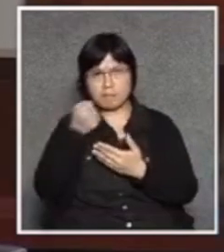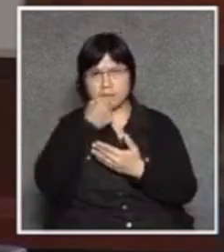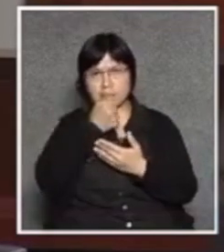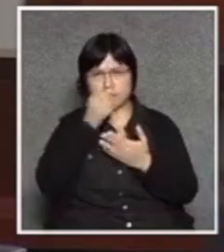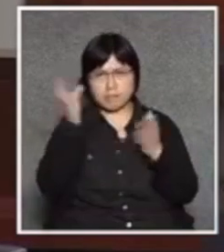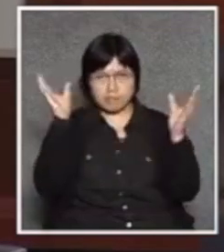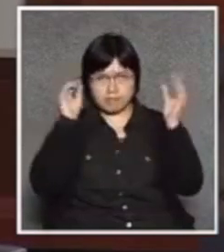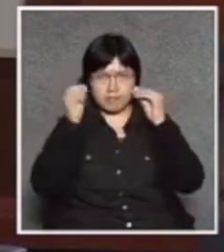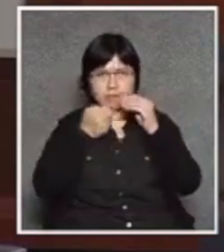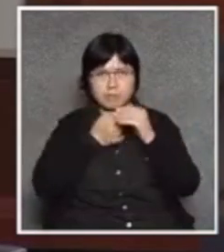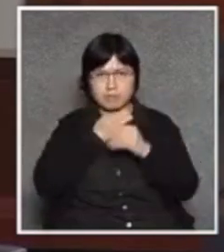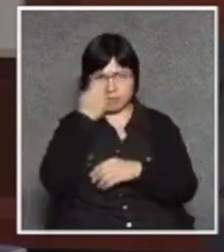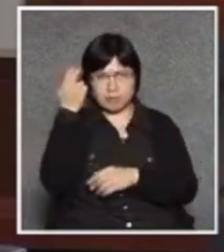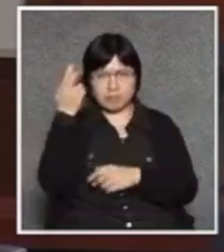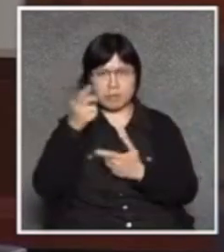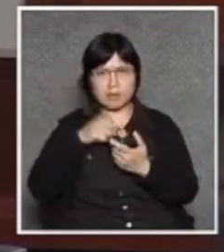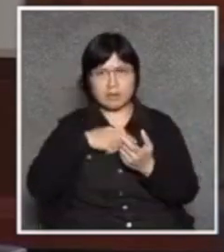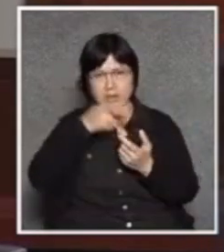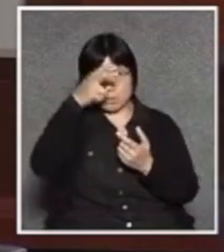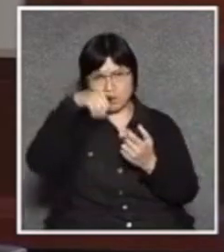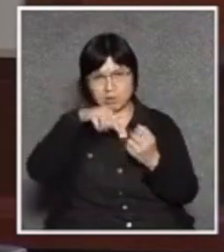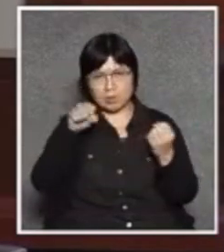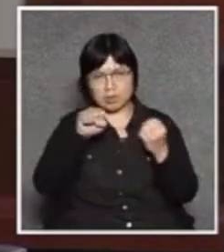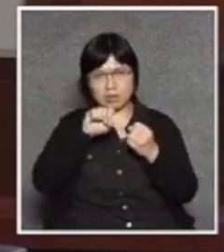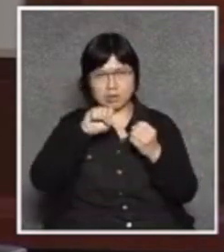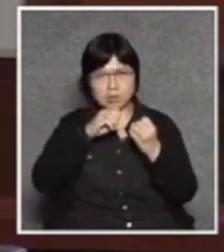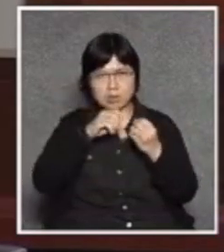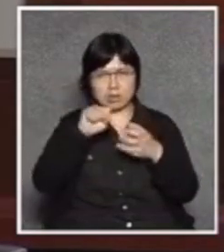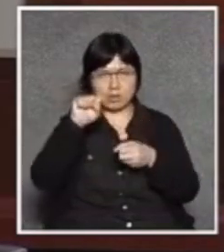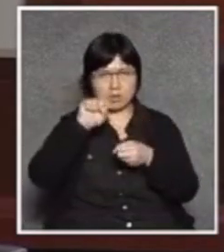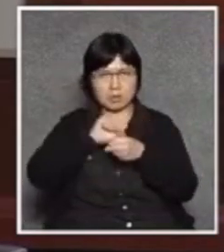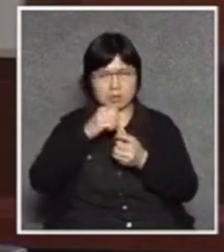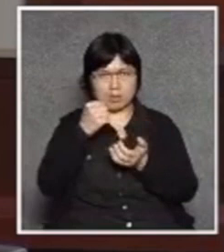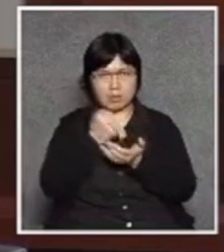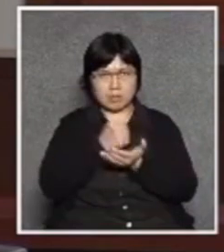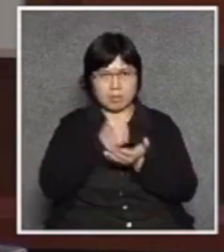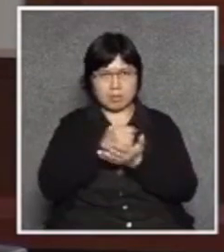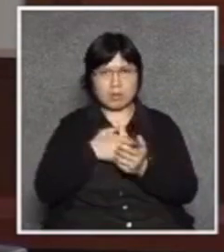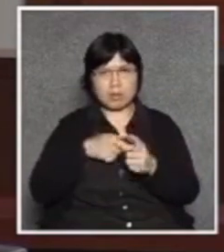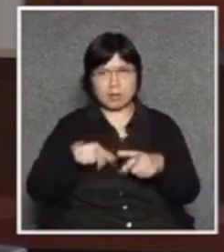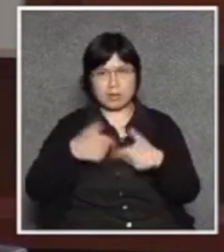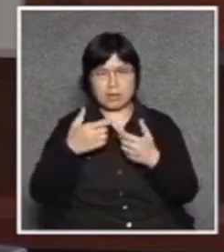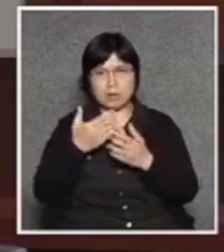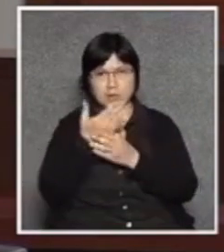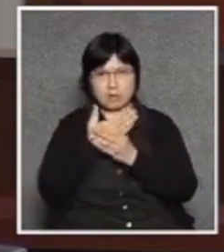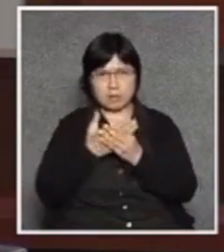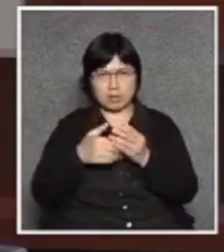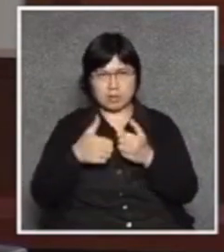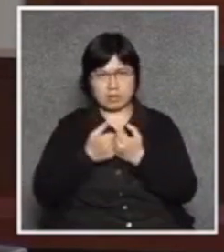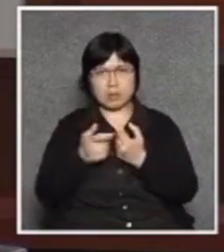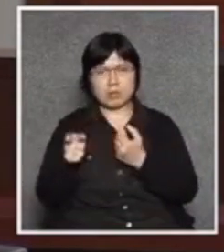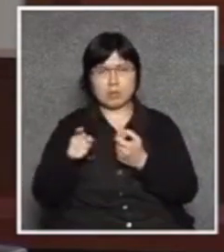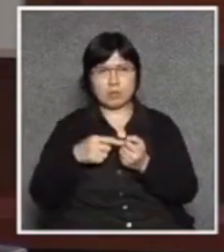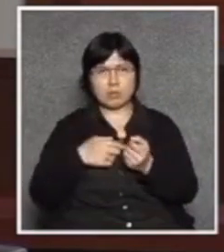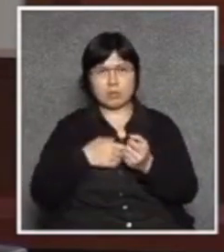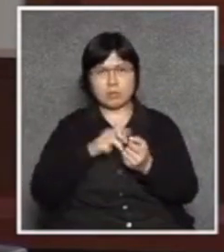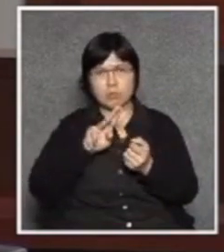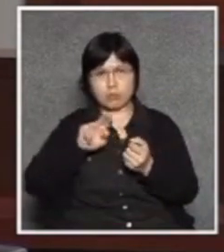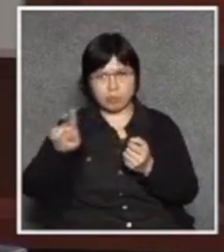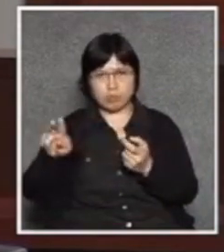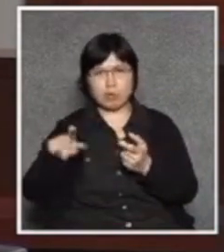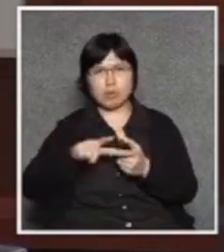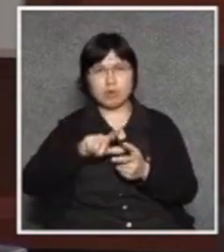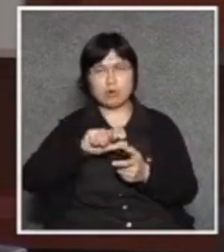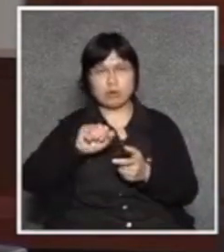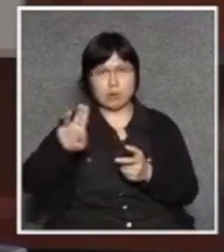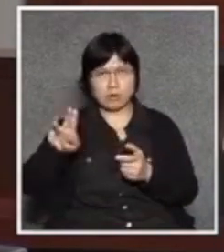行會討論增發免費電視牌的時候，林煥光、葉劉淑儀、胡紅玉和羅范昭芬等成員